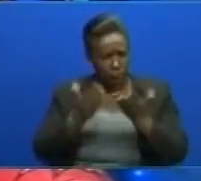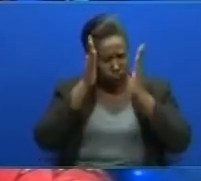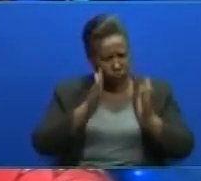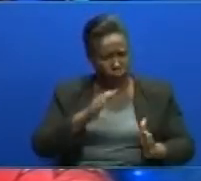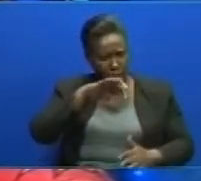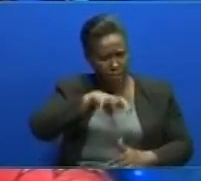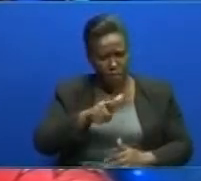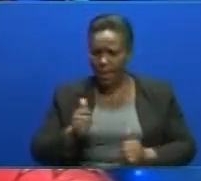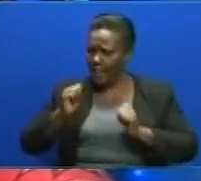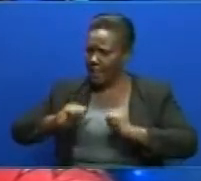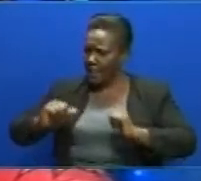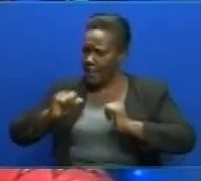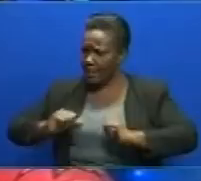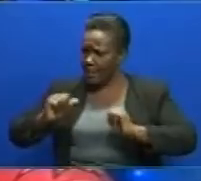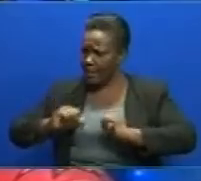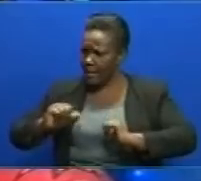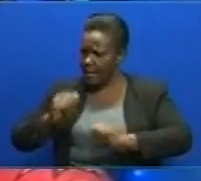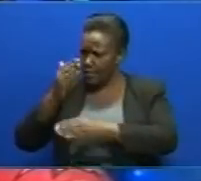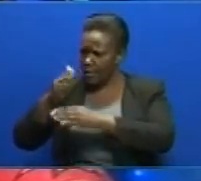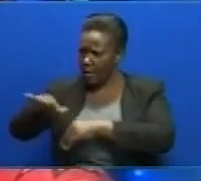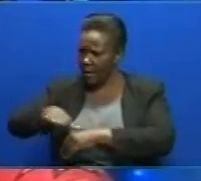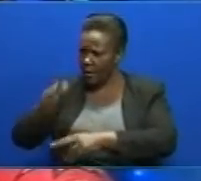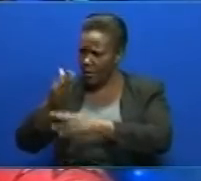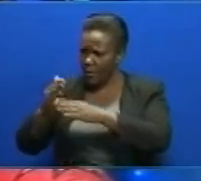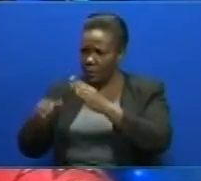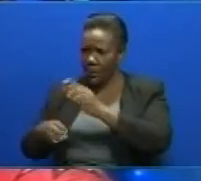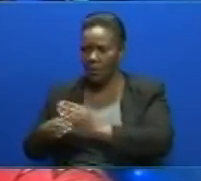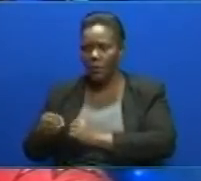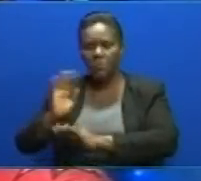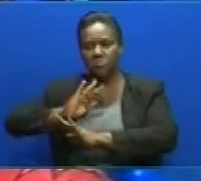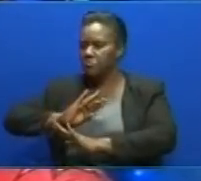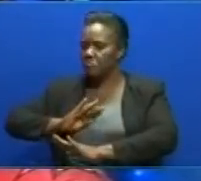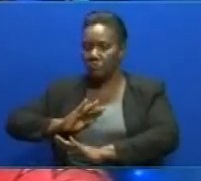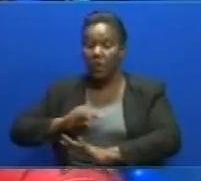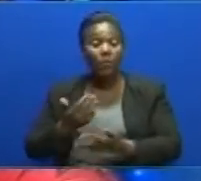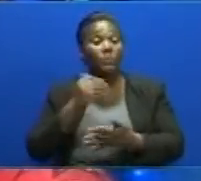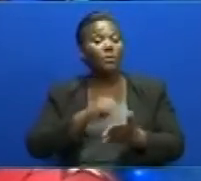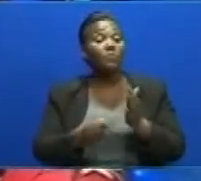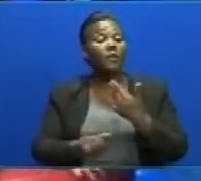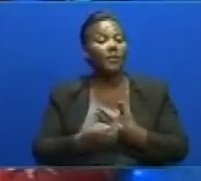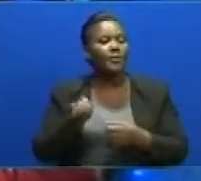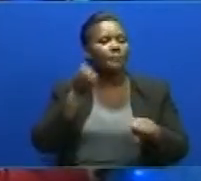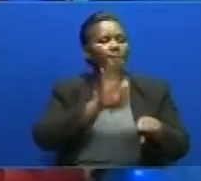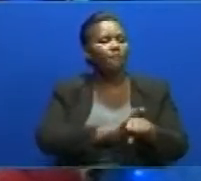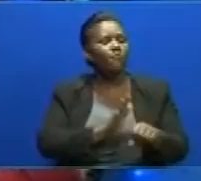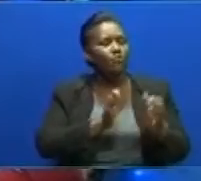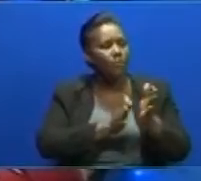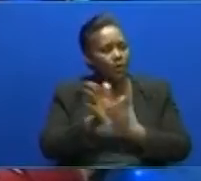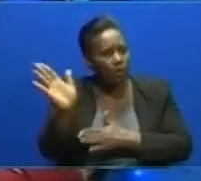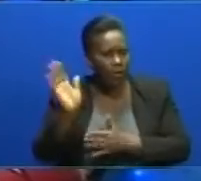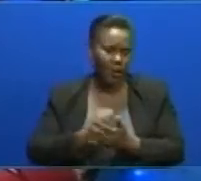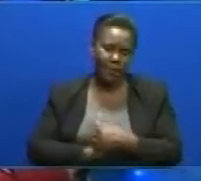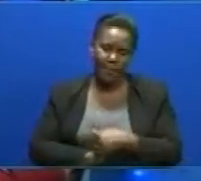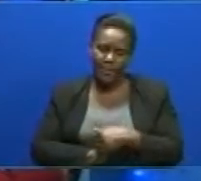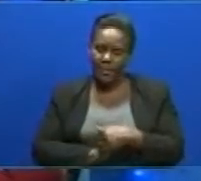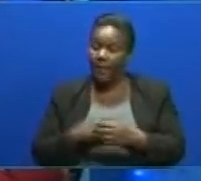ujenzi, huku ikielezwa kuwa moja ya vikwazo ni mafundi kutegea kazi baada ya kulipwa fedha na halmashauri. Tuungane na